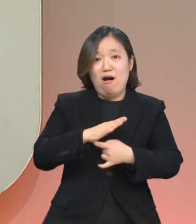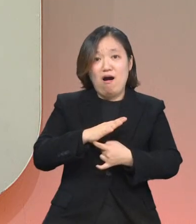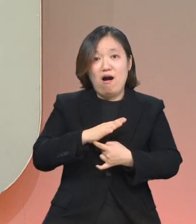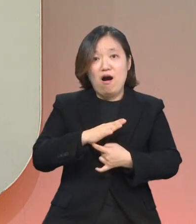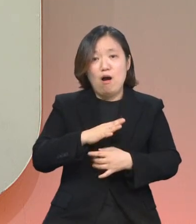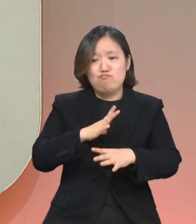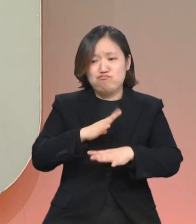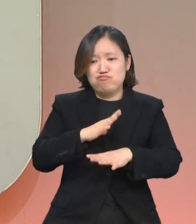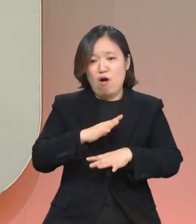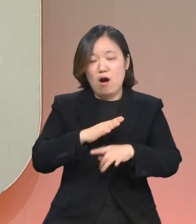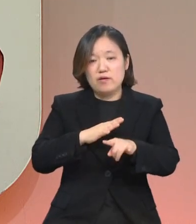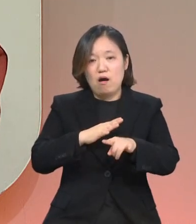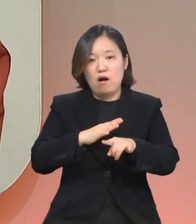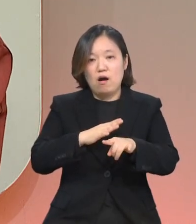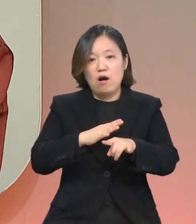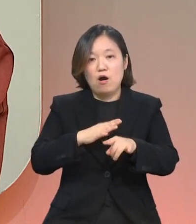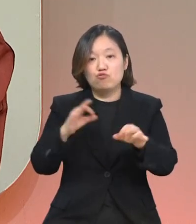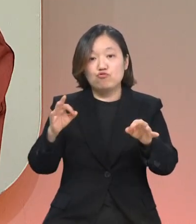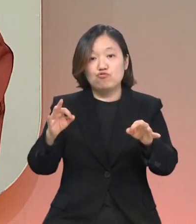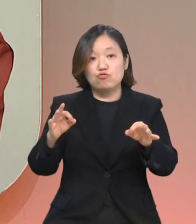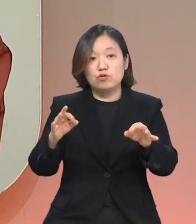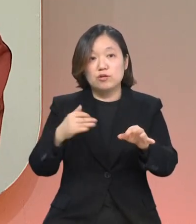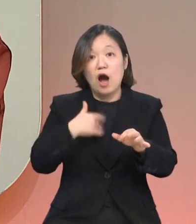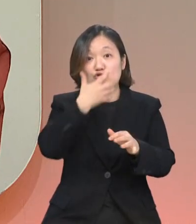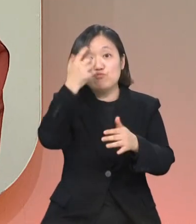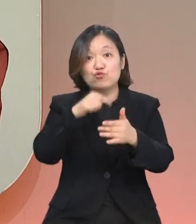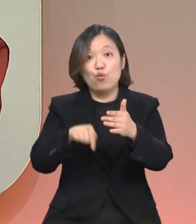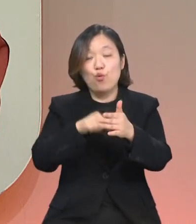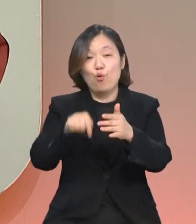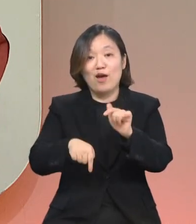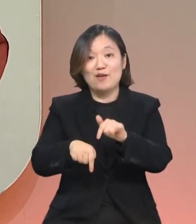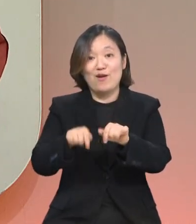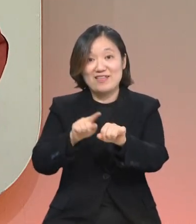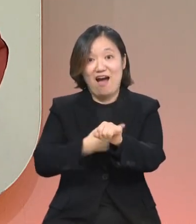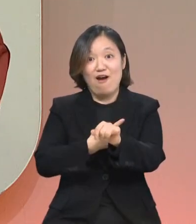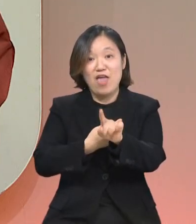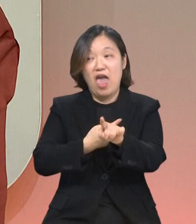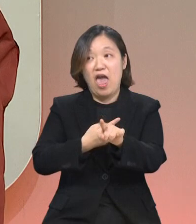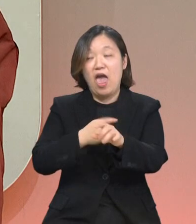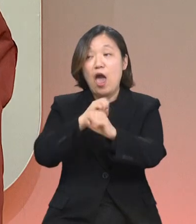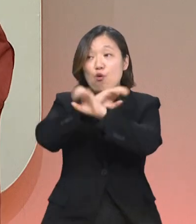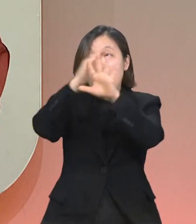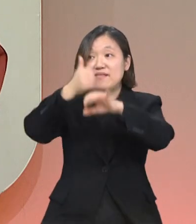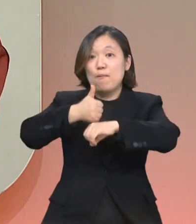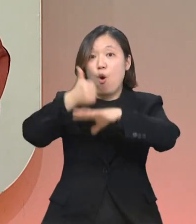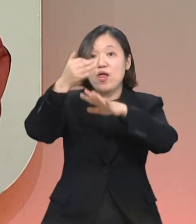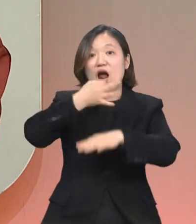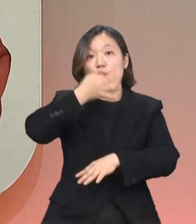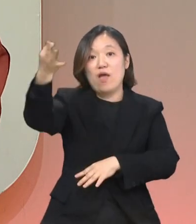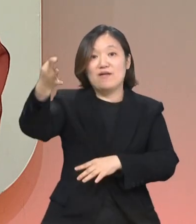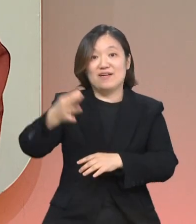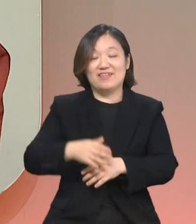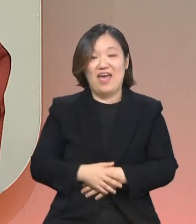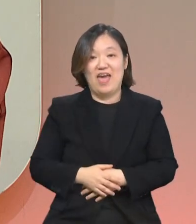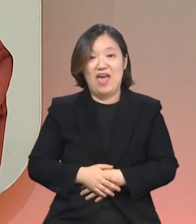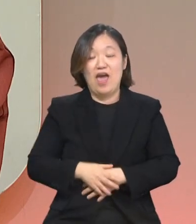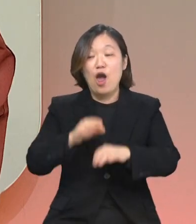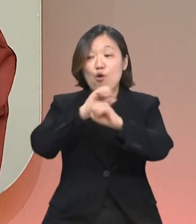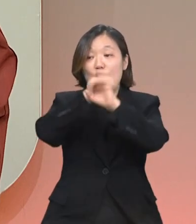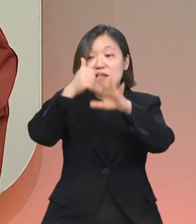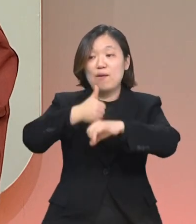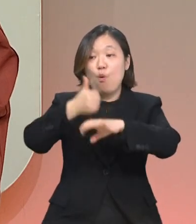불자님이 너무 무서워서 순간 꿈속에서 자기도 모르게 관세음보살하고 외쳤대요